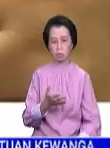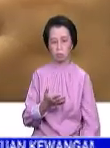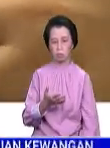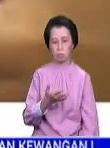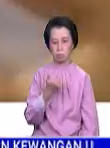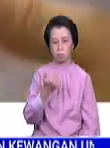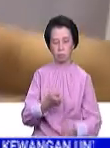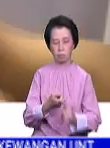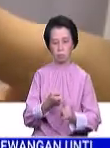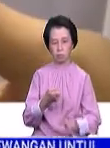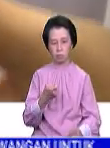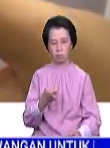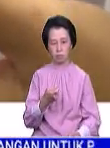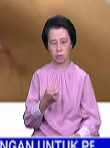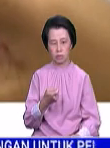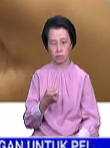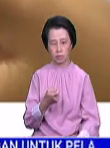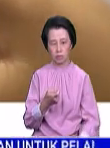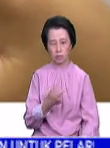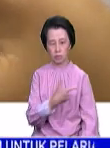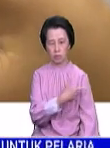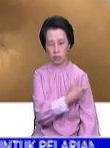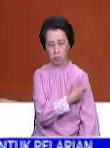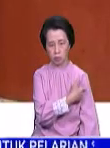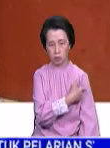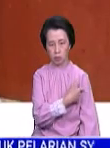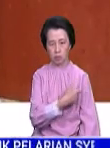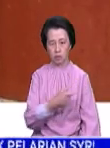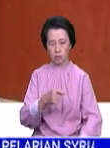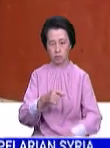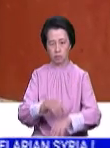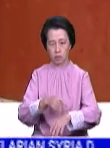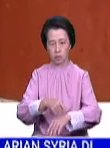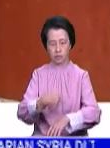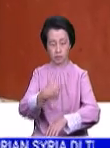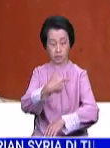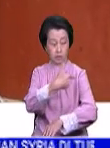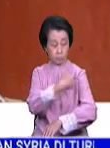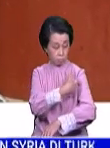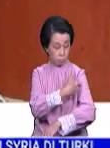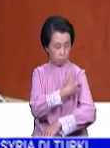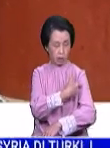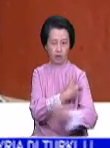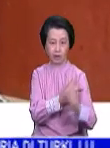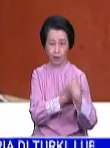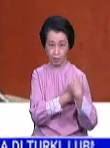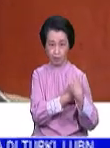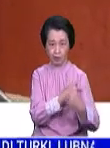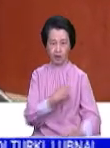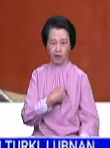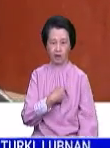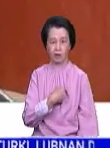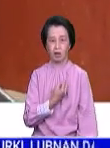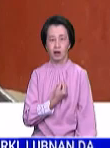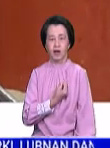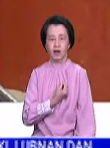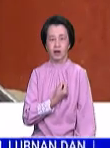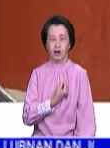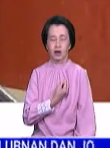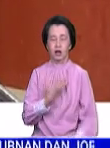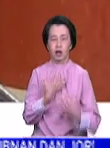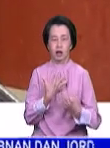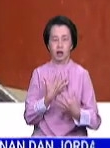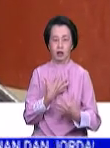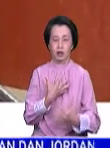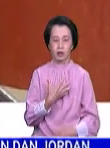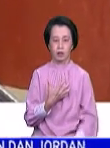Nurse dah ready untuk beri vaksin. Dalam masa hampir-hampirnya cucuk, ya, kami berdiri so kami takut, agak takut dengan